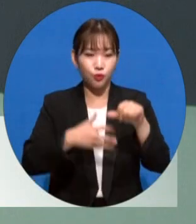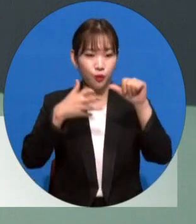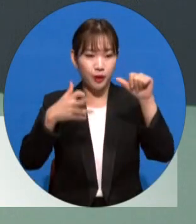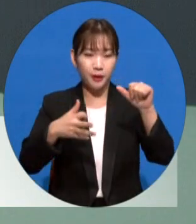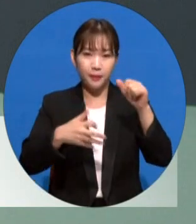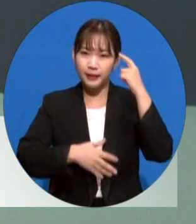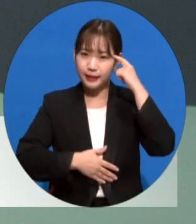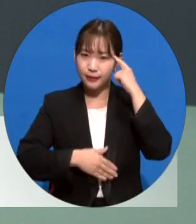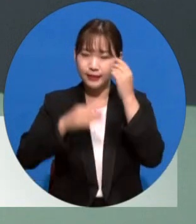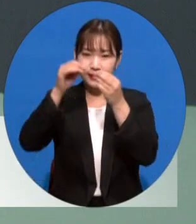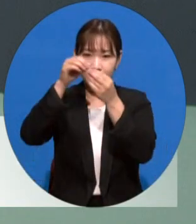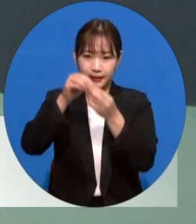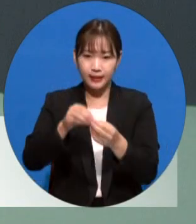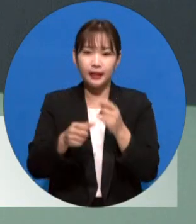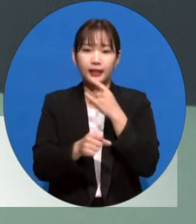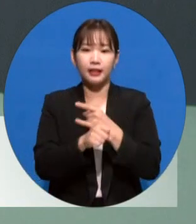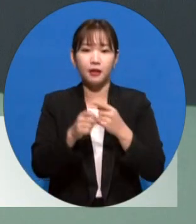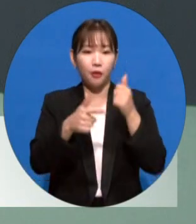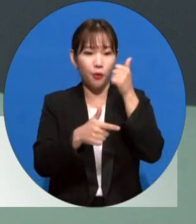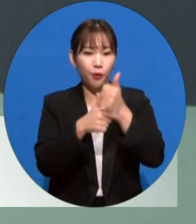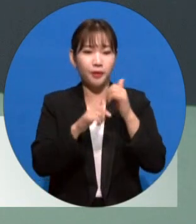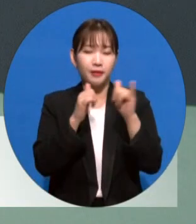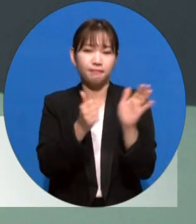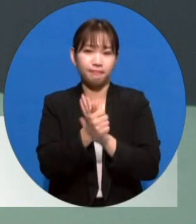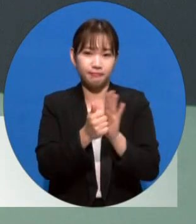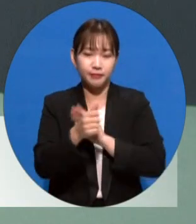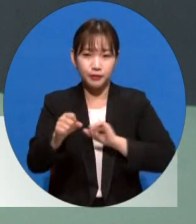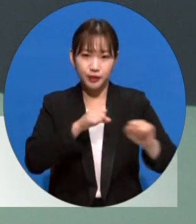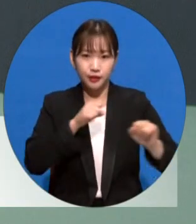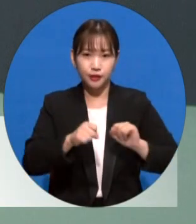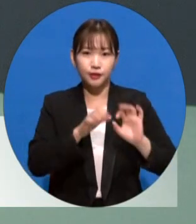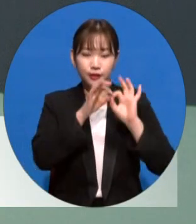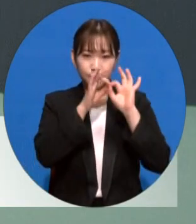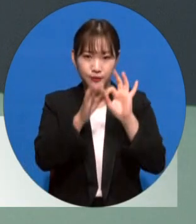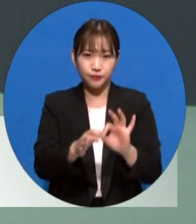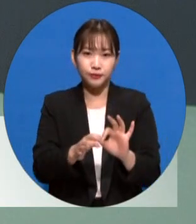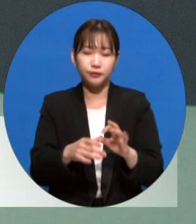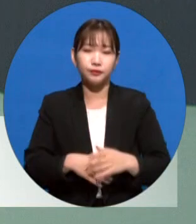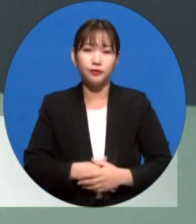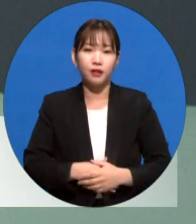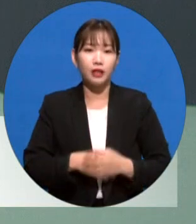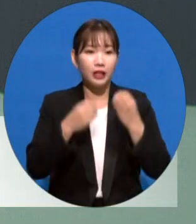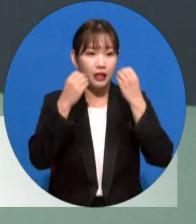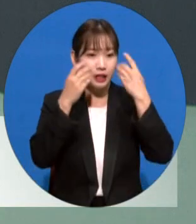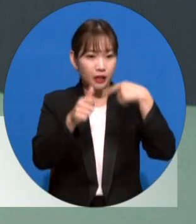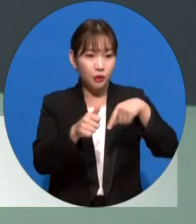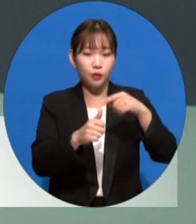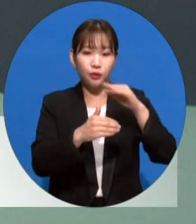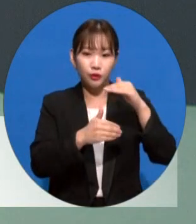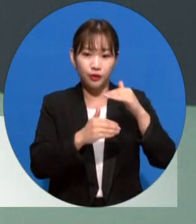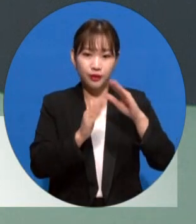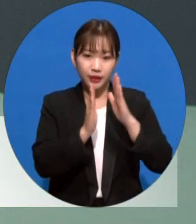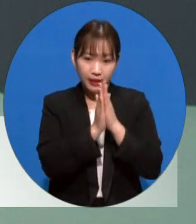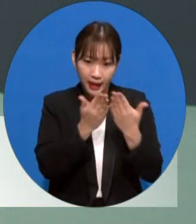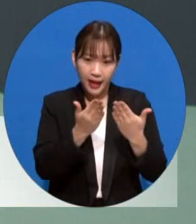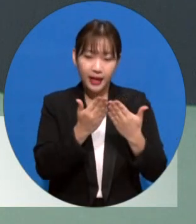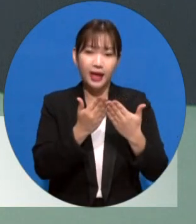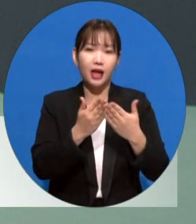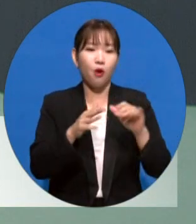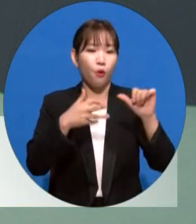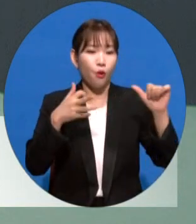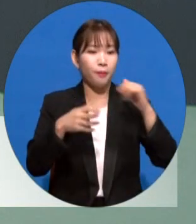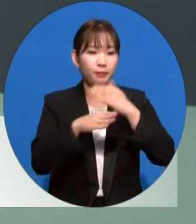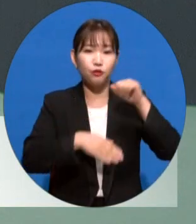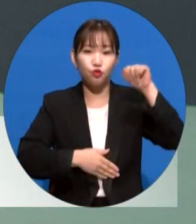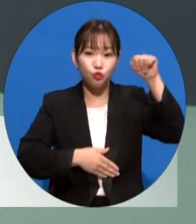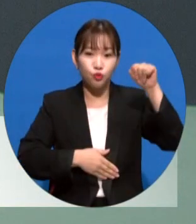5.18 정신을 이어가겠다며 호남 민심 잡기 행보를 이어갔습니다. 새 교육 과정에 5.18 민주화 운동에 대한